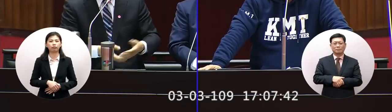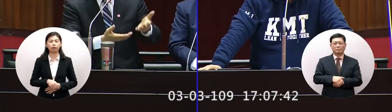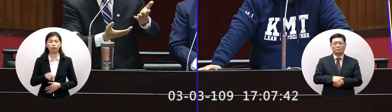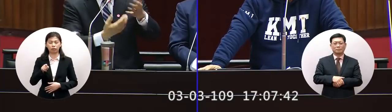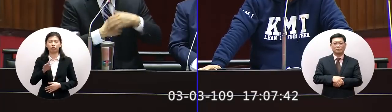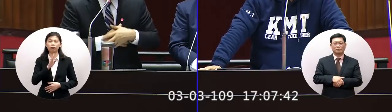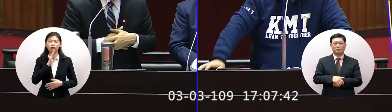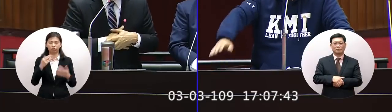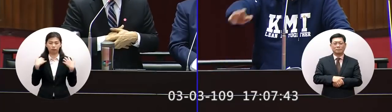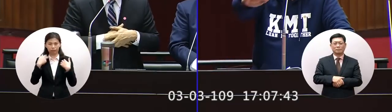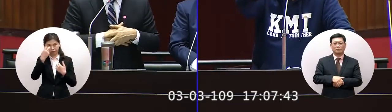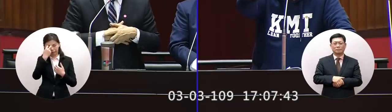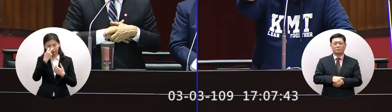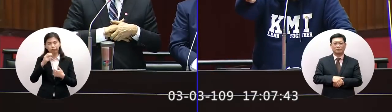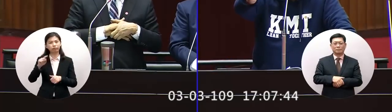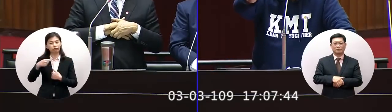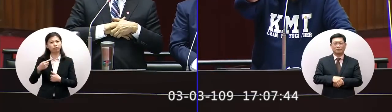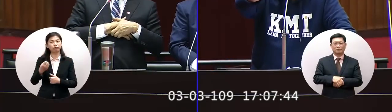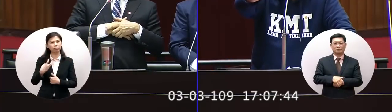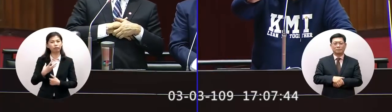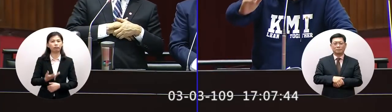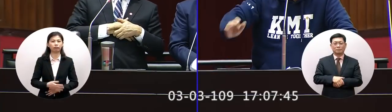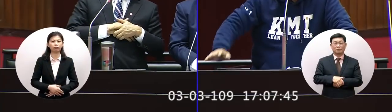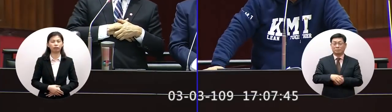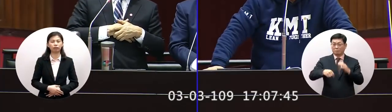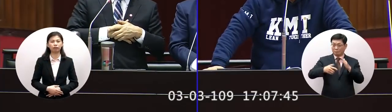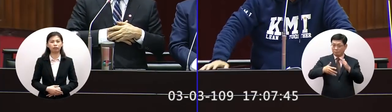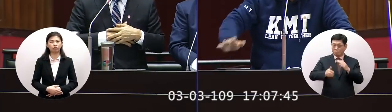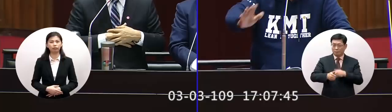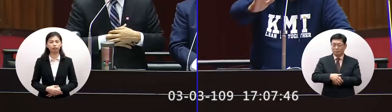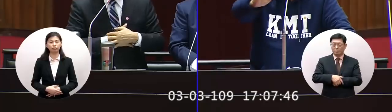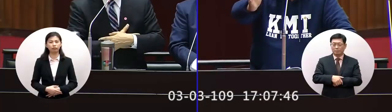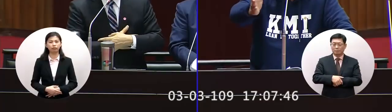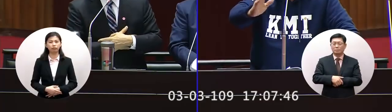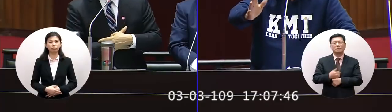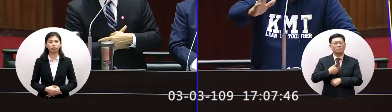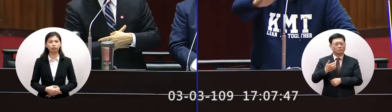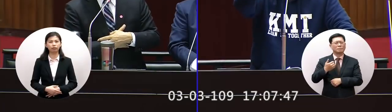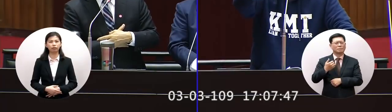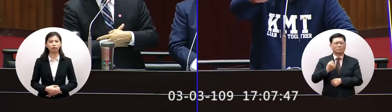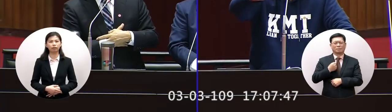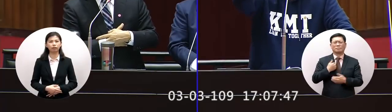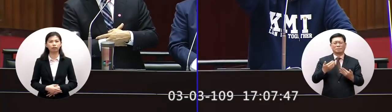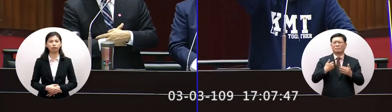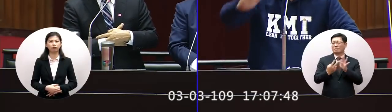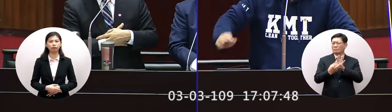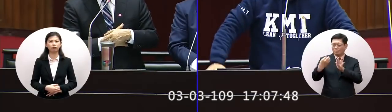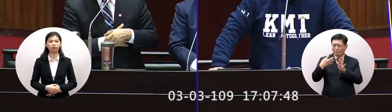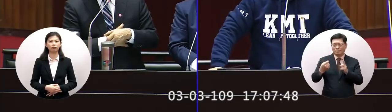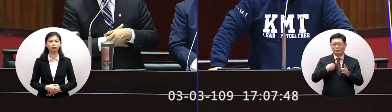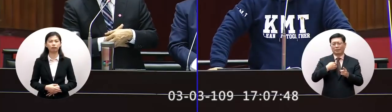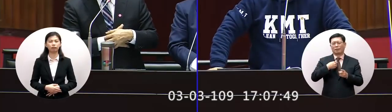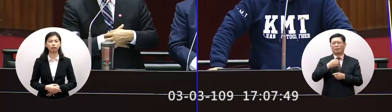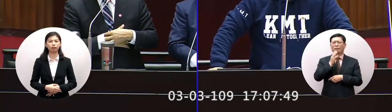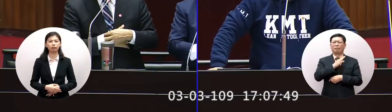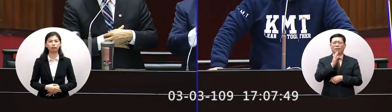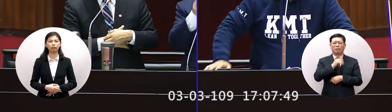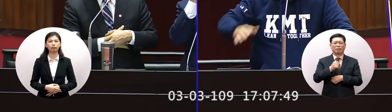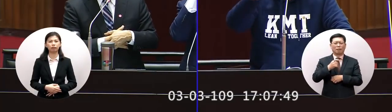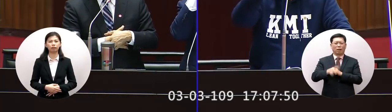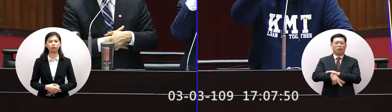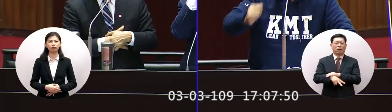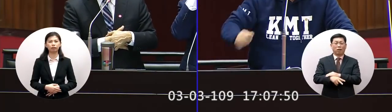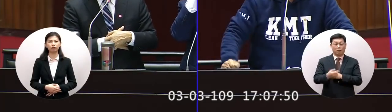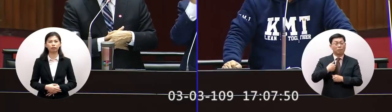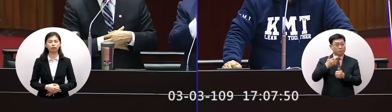的立场啊，请指教。 一定啊。我知影你打讲这个，你在拍高空啦。